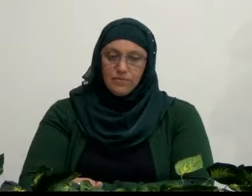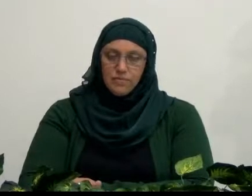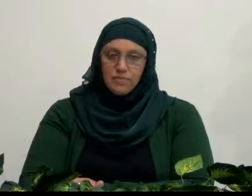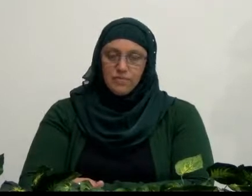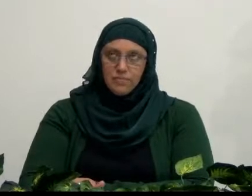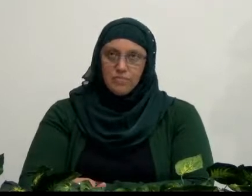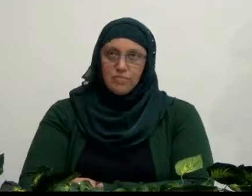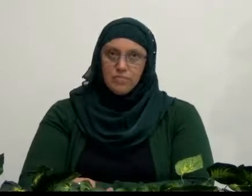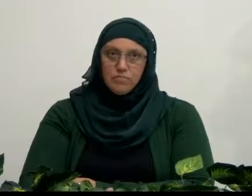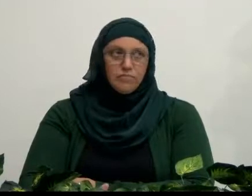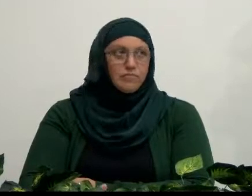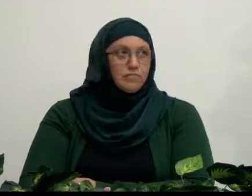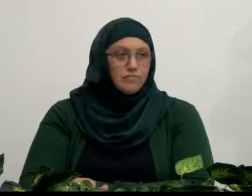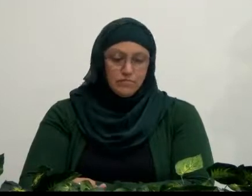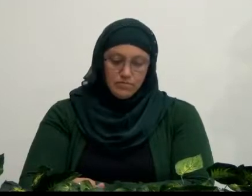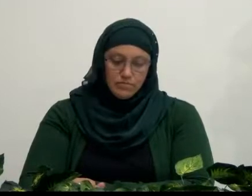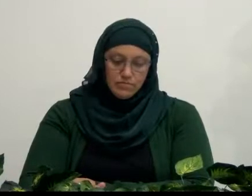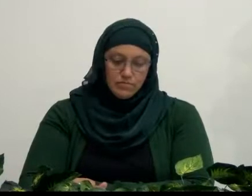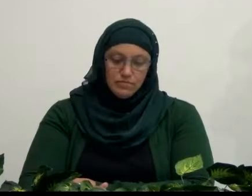عند